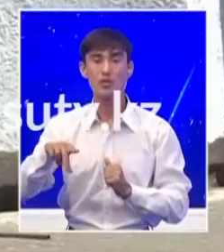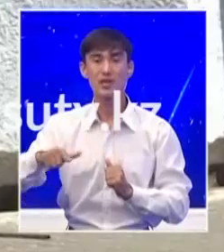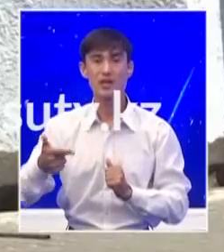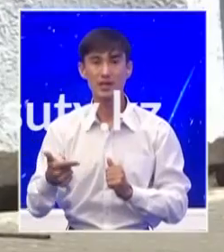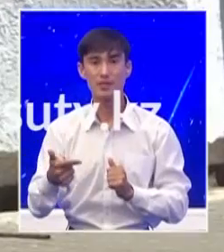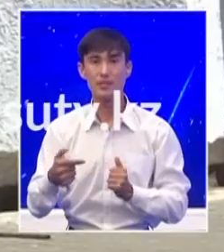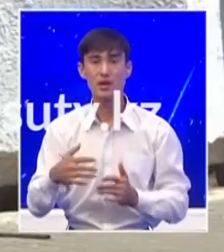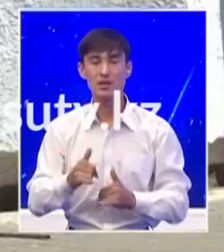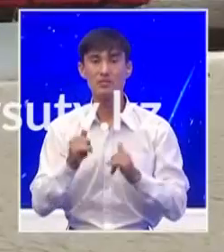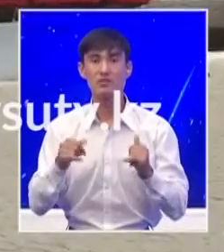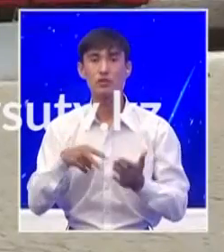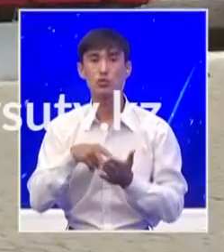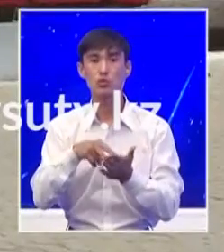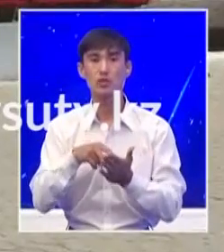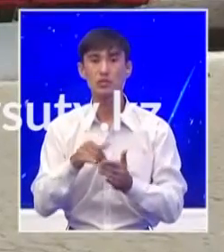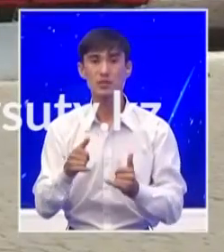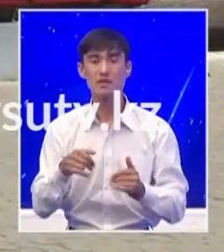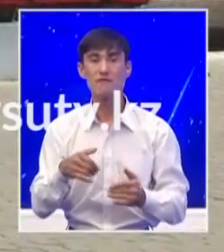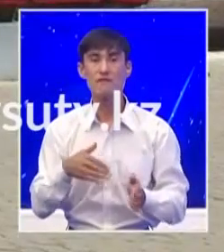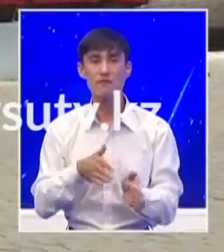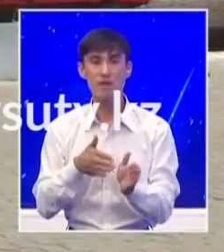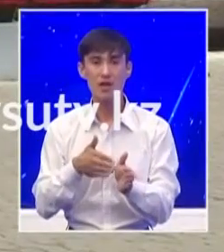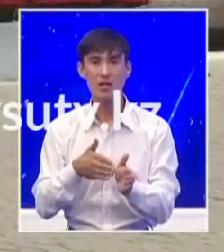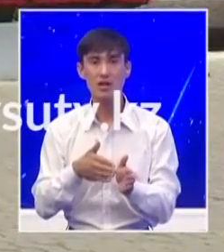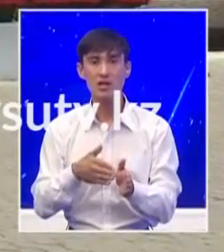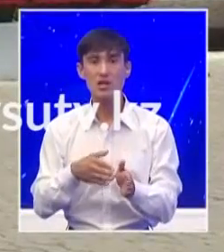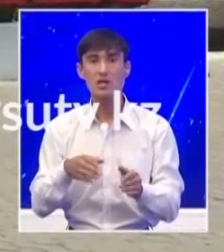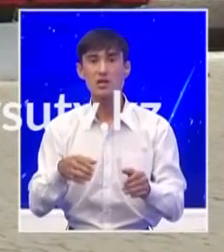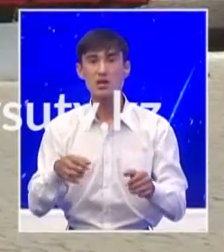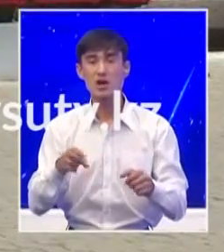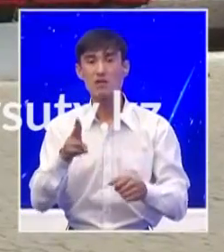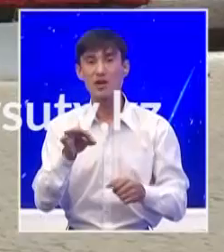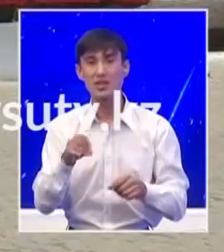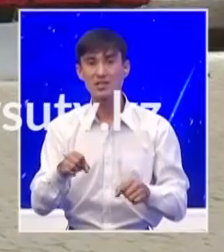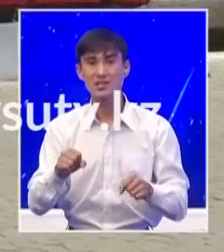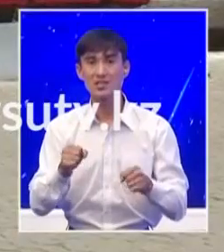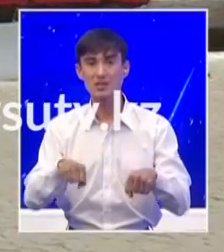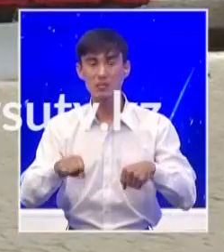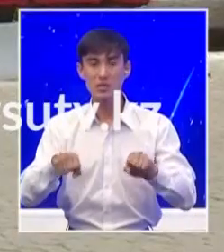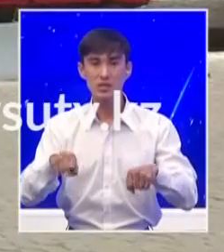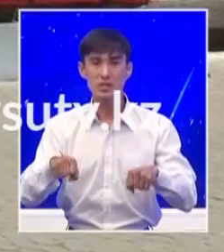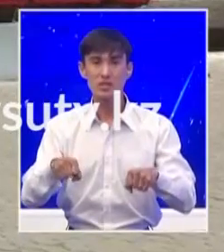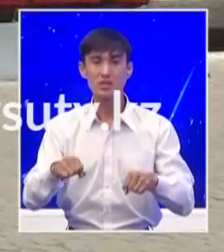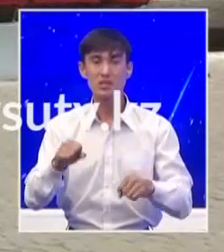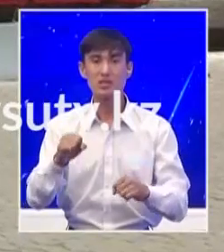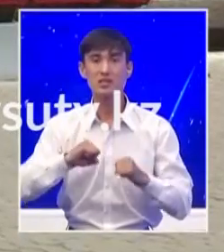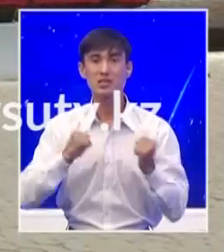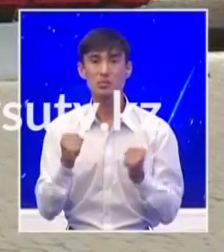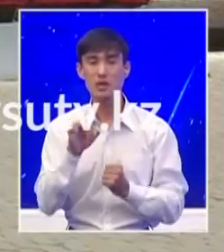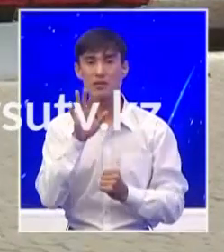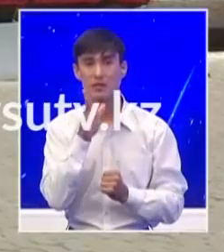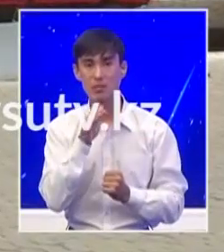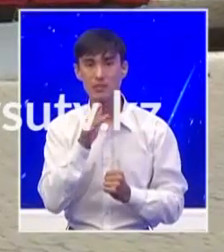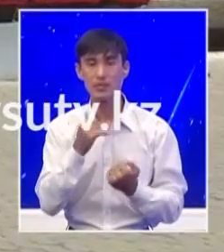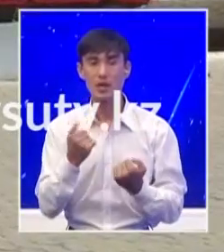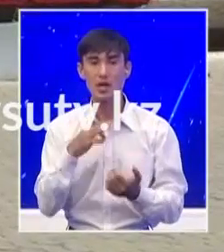экотуризм, и спортивный. У нас вот и вело, и мото, квадроциклы, особенно в зимнее время. А вот еще